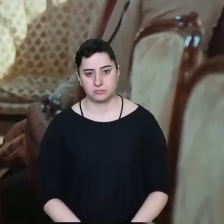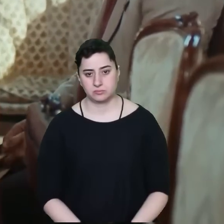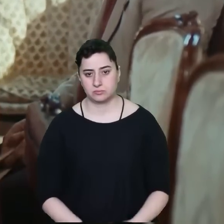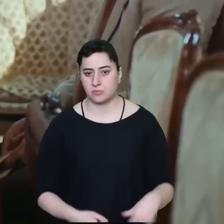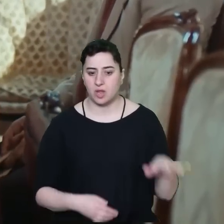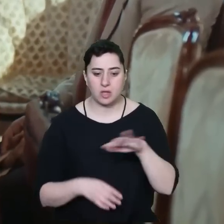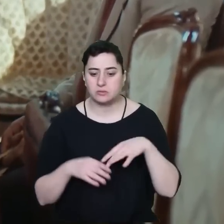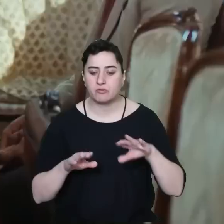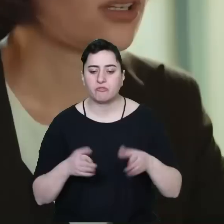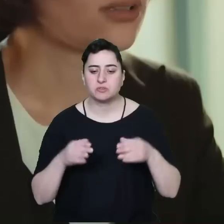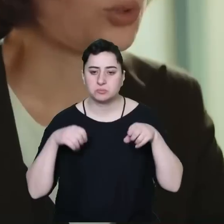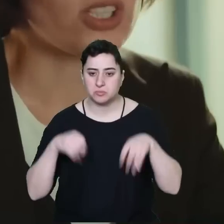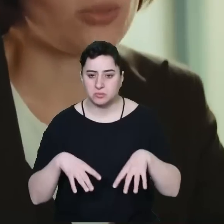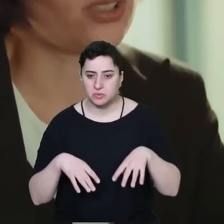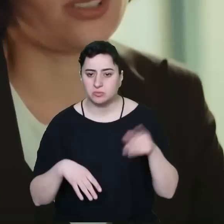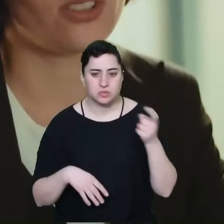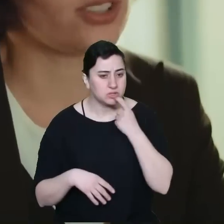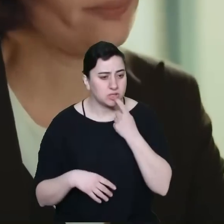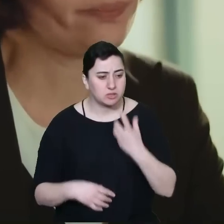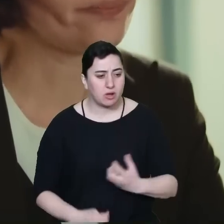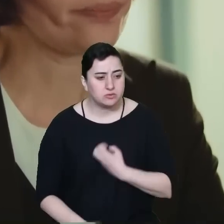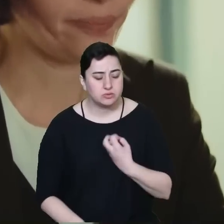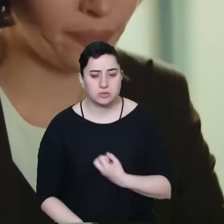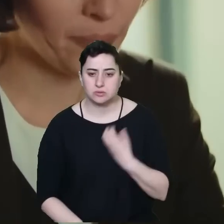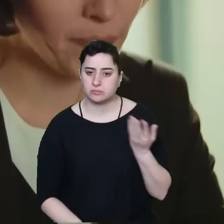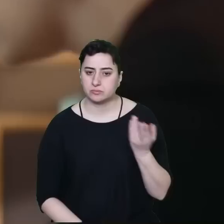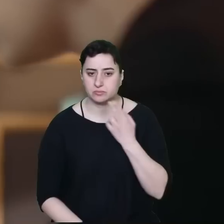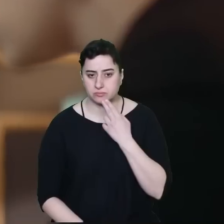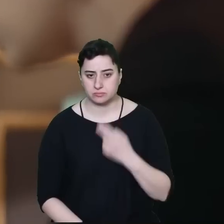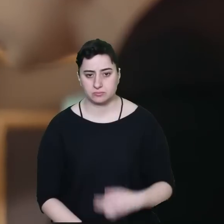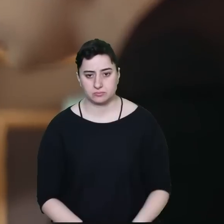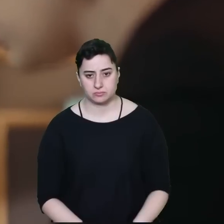Her şeyden vazgeçmiş. Bu yaşta bu kadar acı...